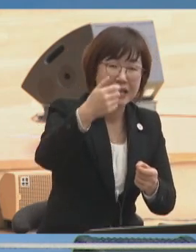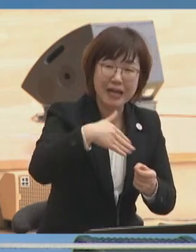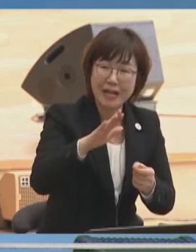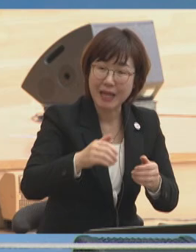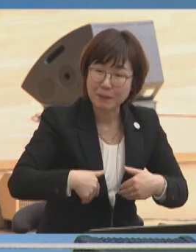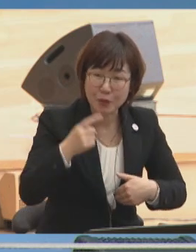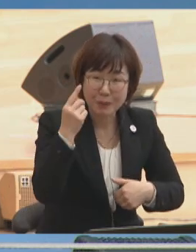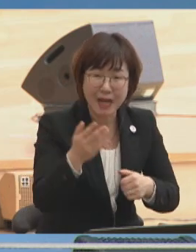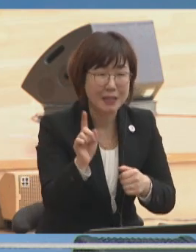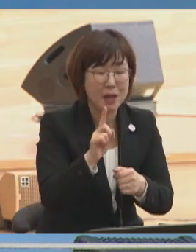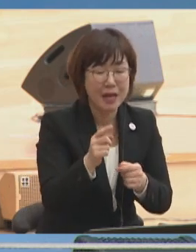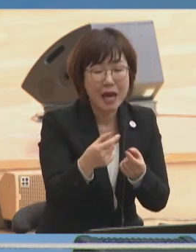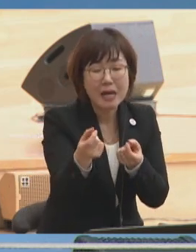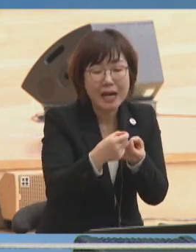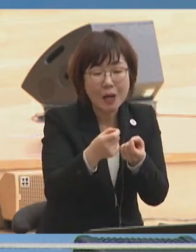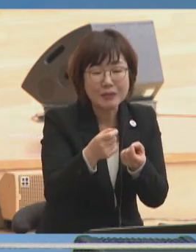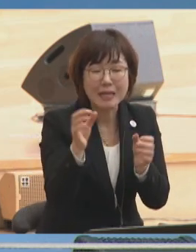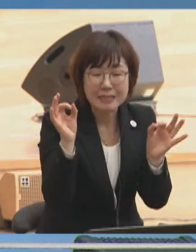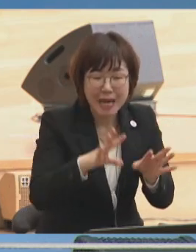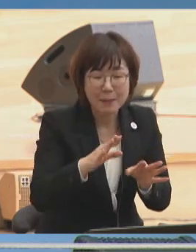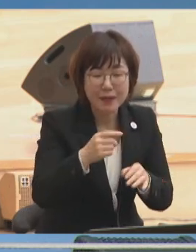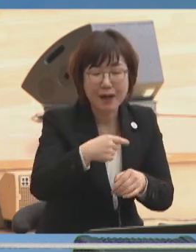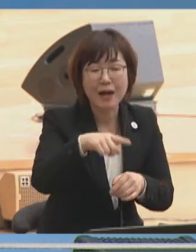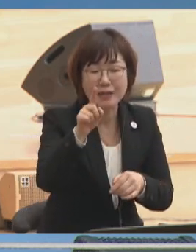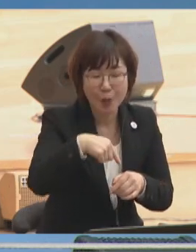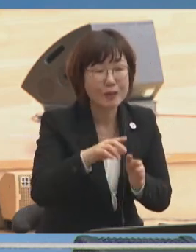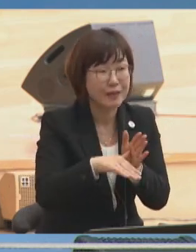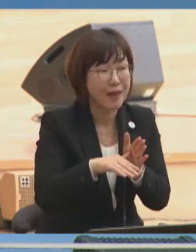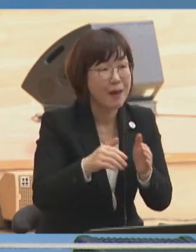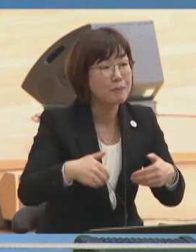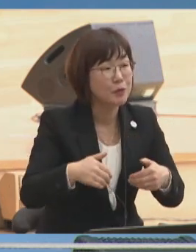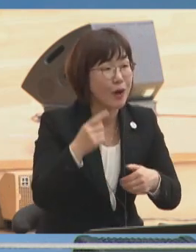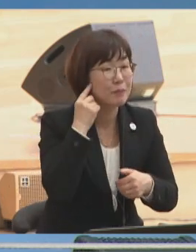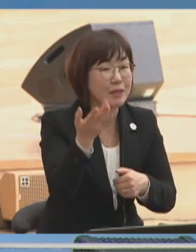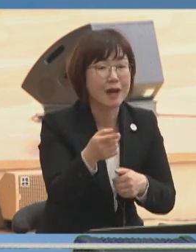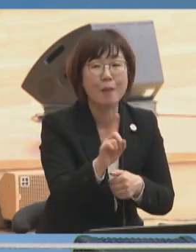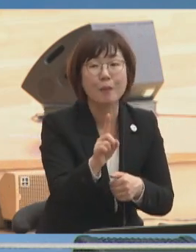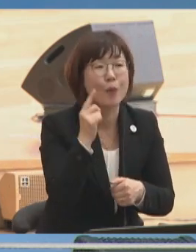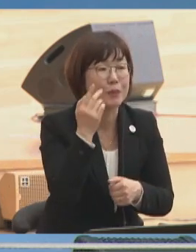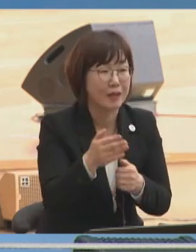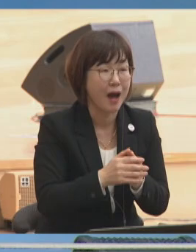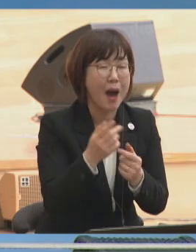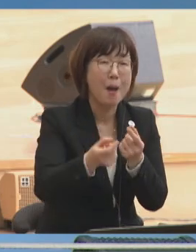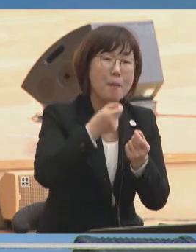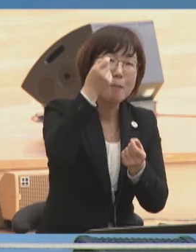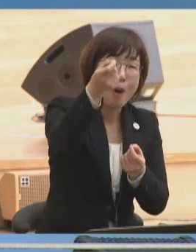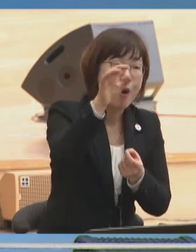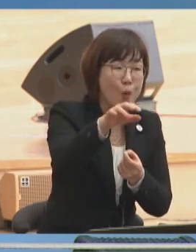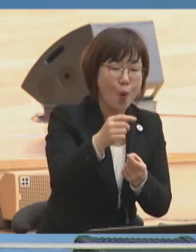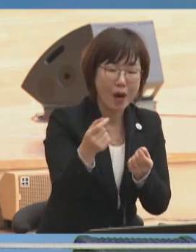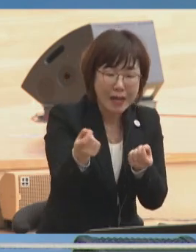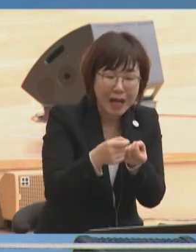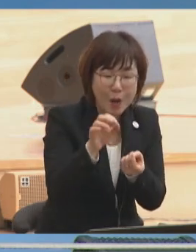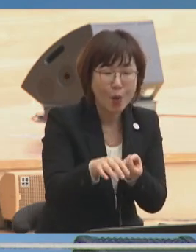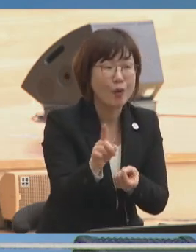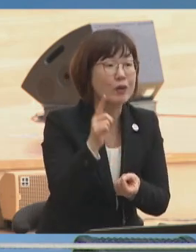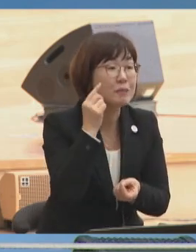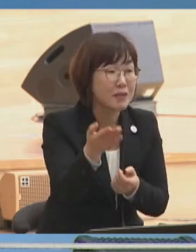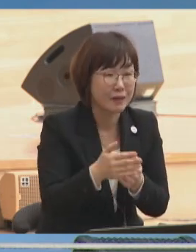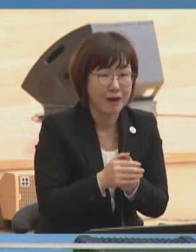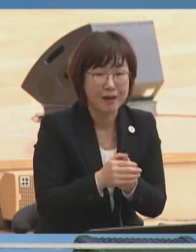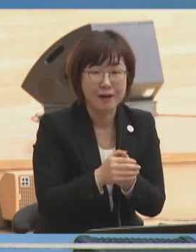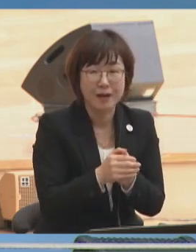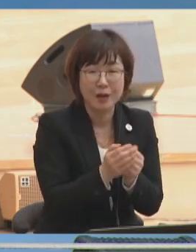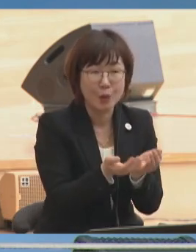가까운 데 잠시 잠깐 어디 다녀올 때 뭐 필요한 거 담아서 그렇게 가는 겁니까? 먼 곳입니까? 가까운 곳입니까?